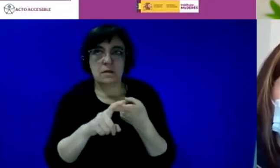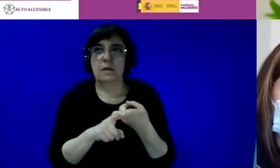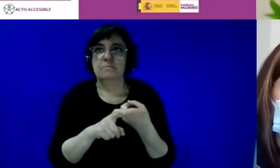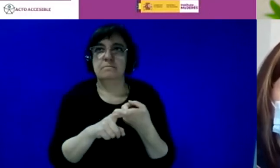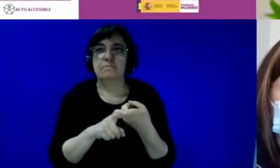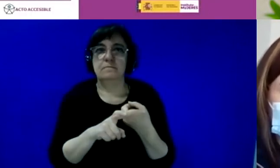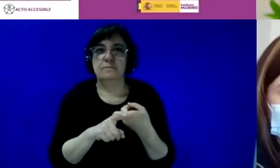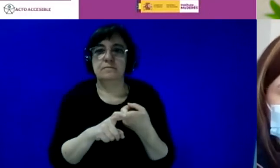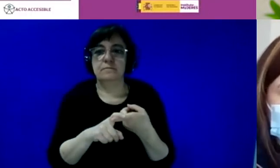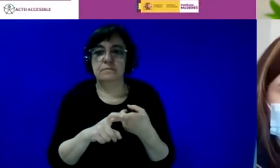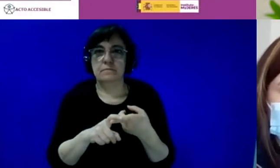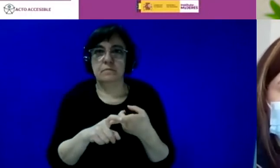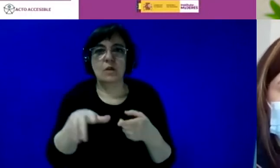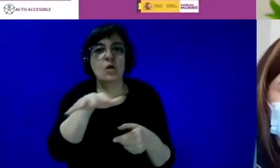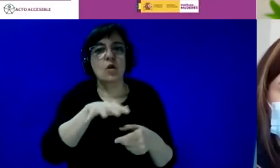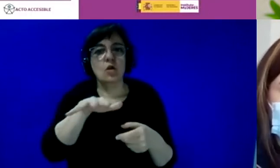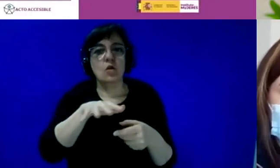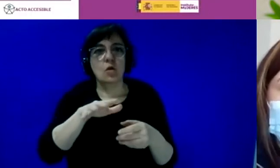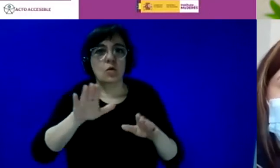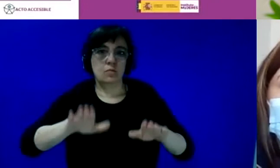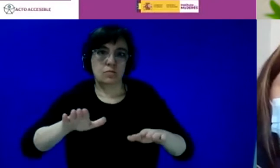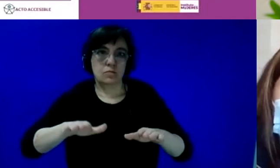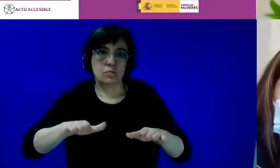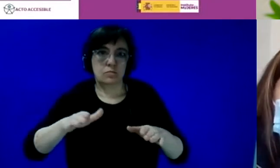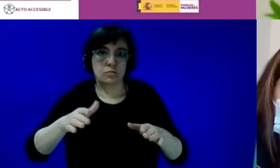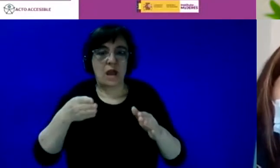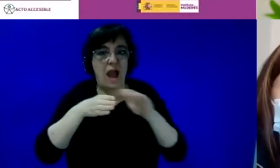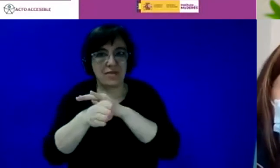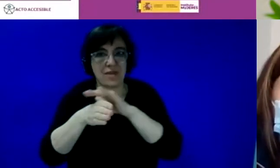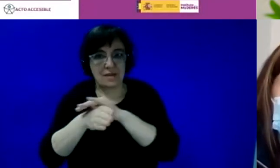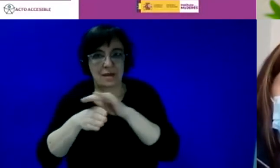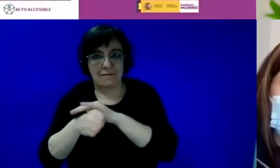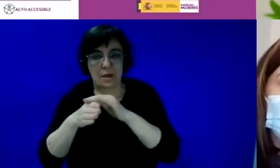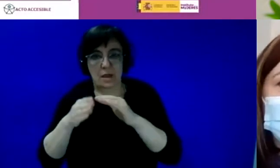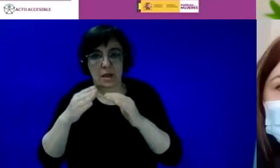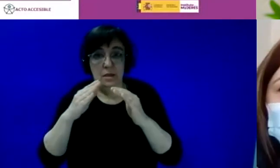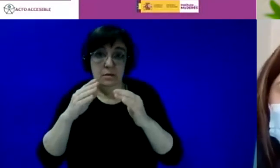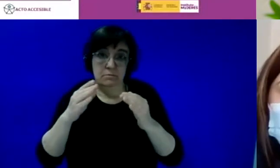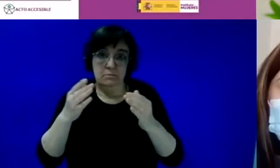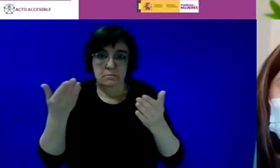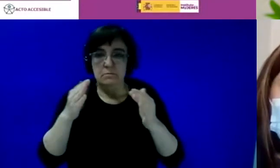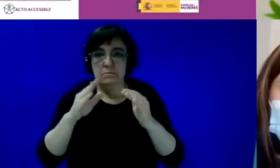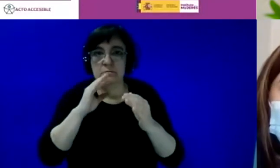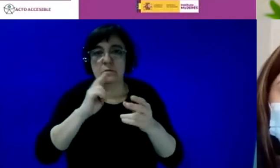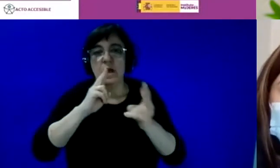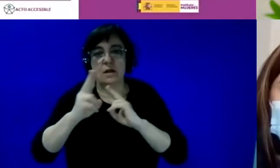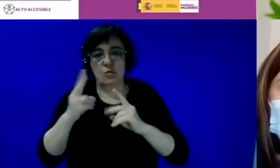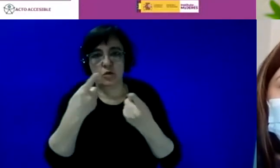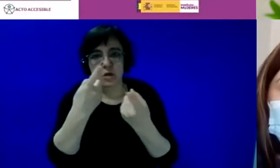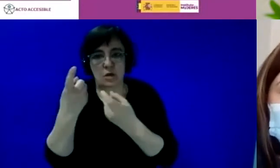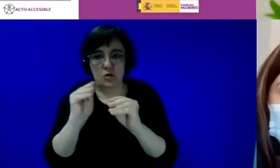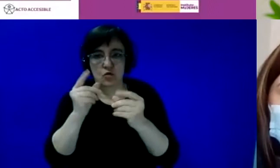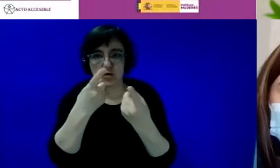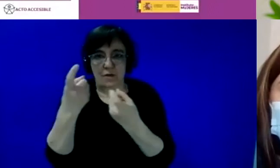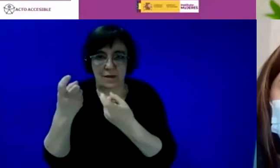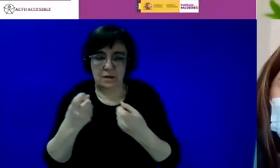that coincide with their needs. І я щаслива, що саме міжнародні жіночі організації,